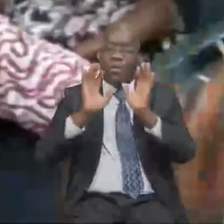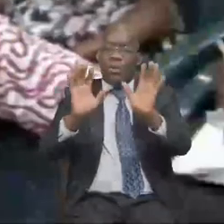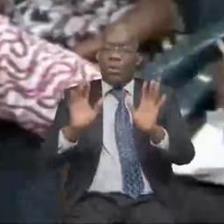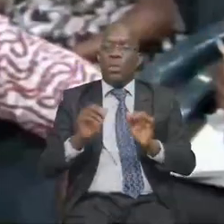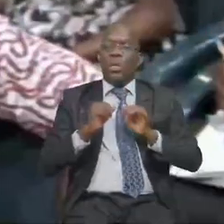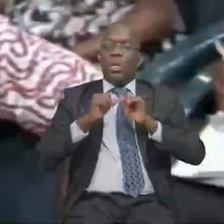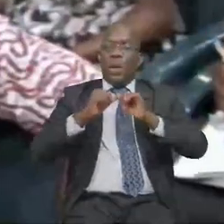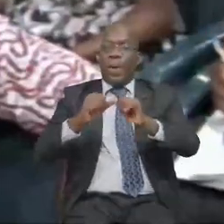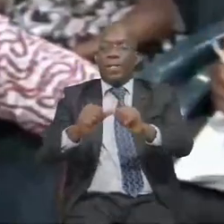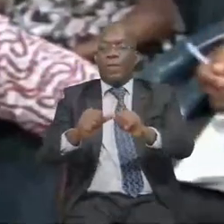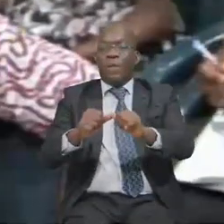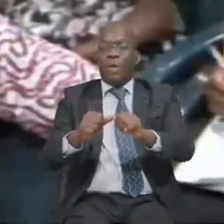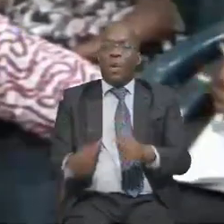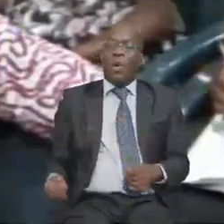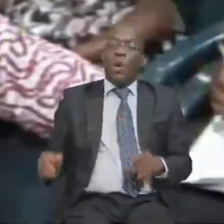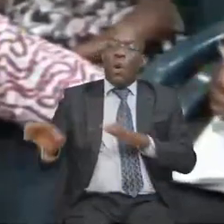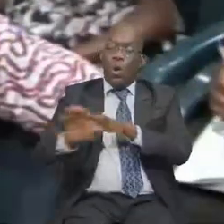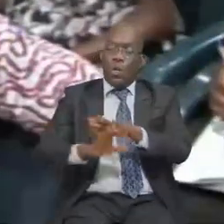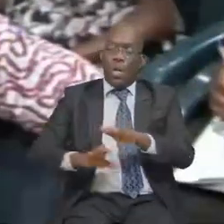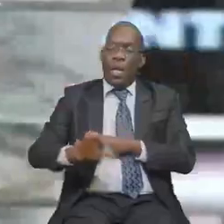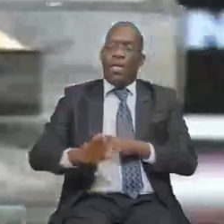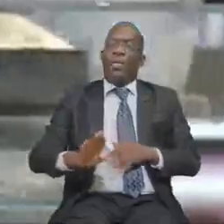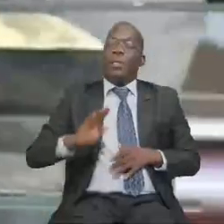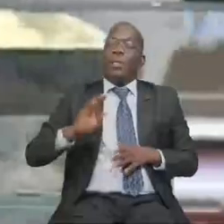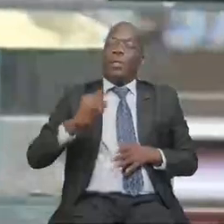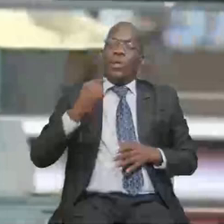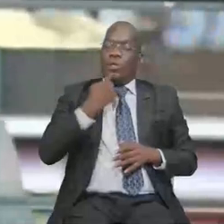Persévère sous de troubles sérieux.